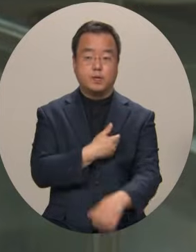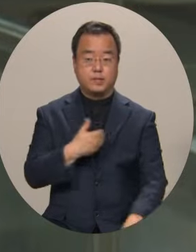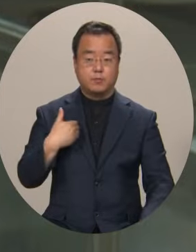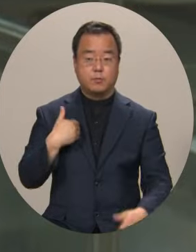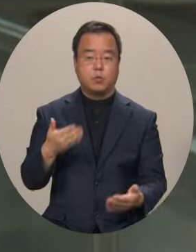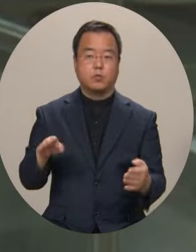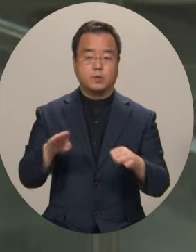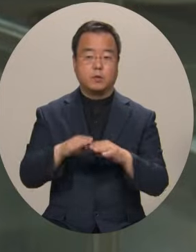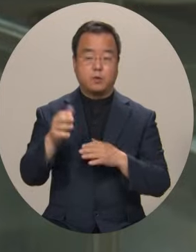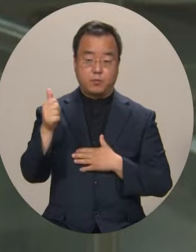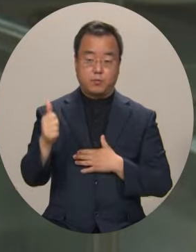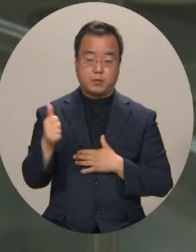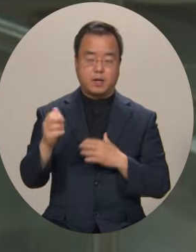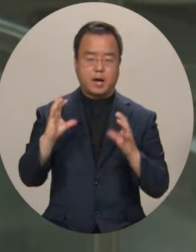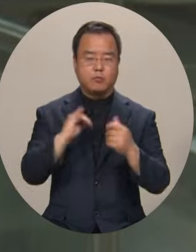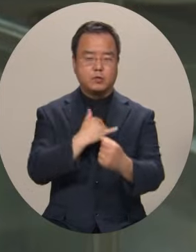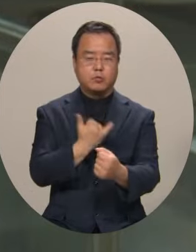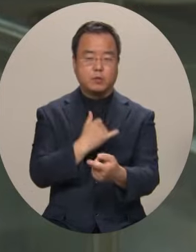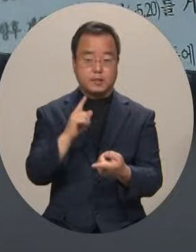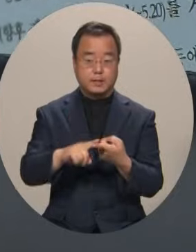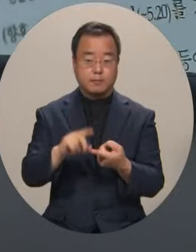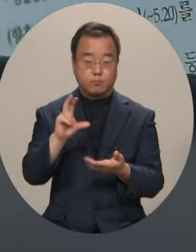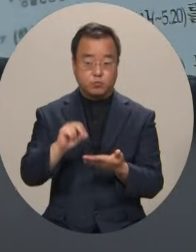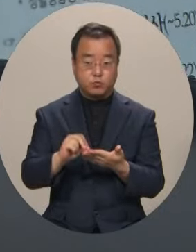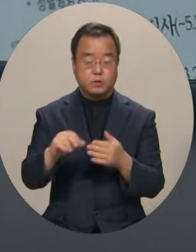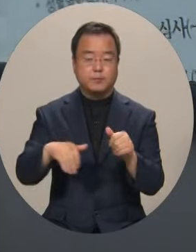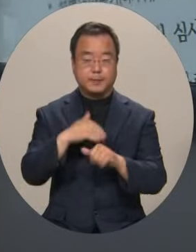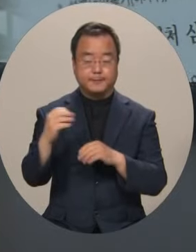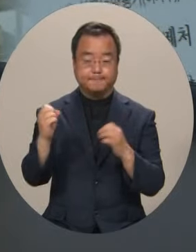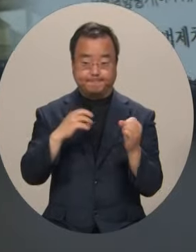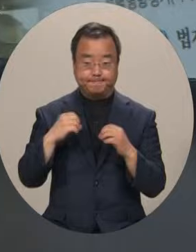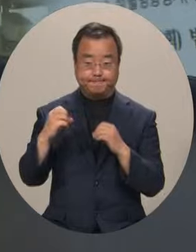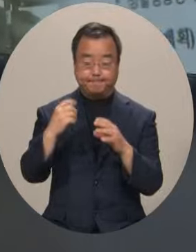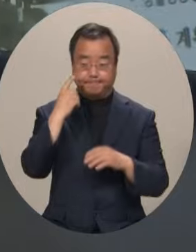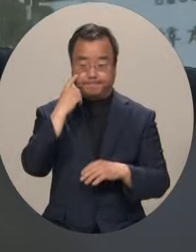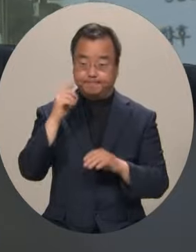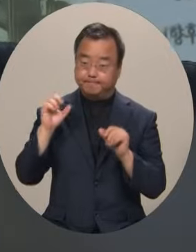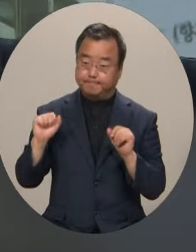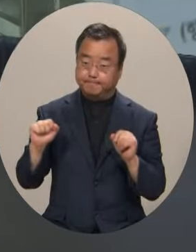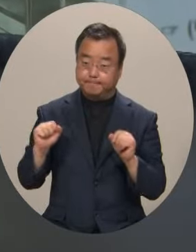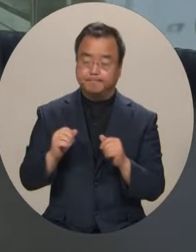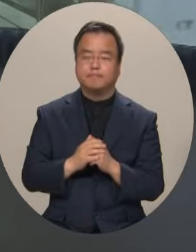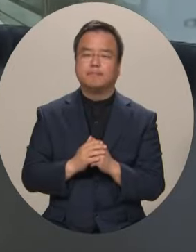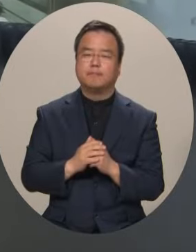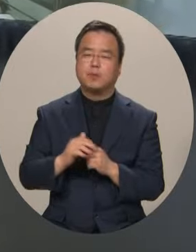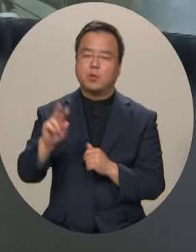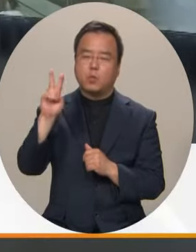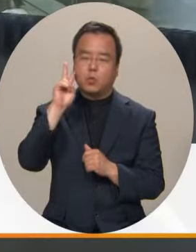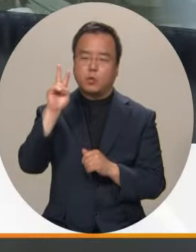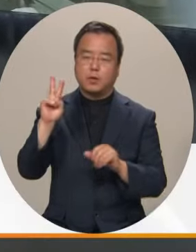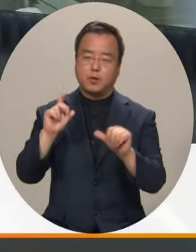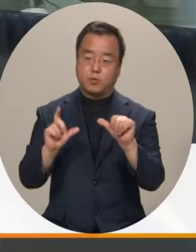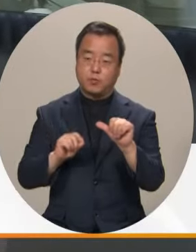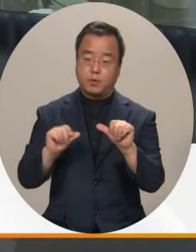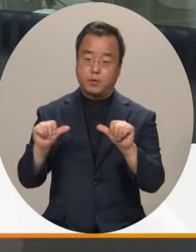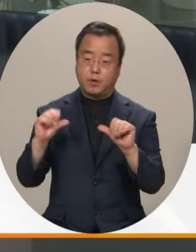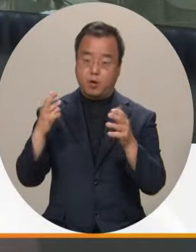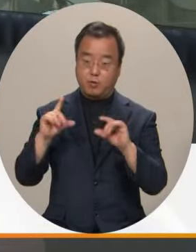아동인권의 현실과 과제 짚어봅니다 원장님 어서 오세요네 안녕하십니까네 모래가 10회 어린이 날입니다네